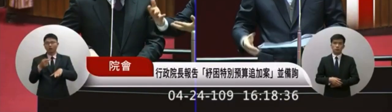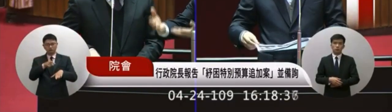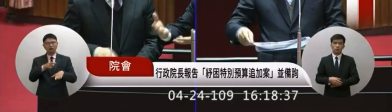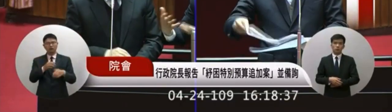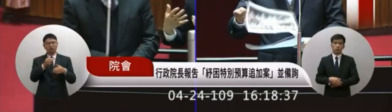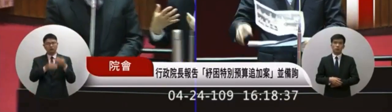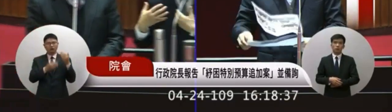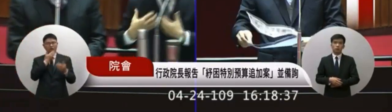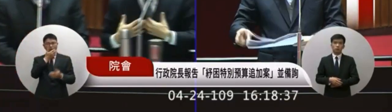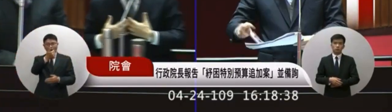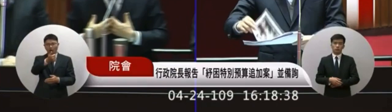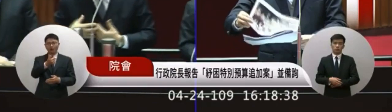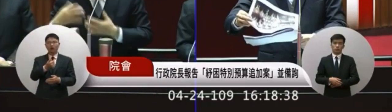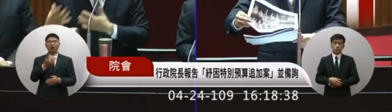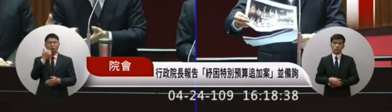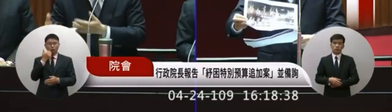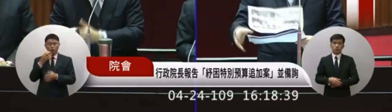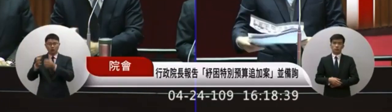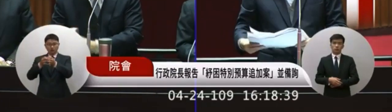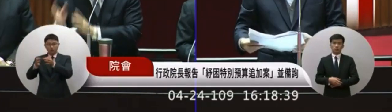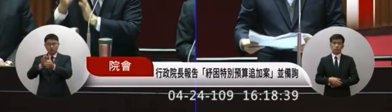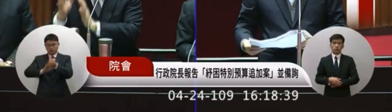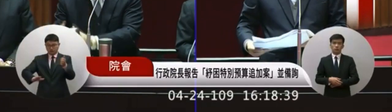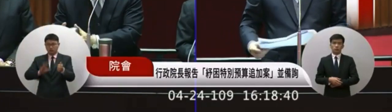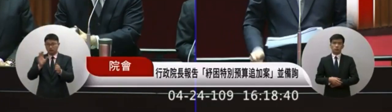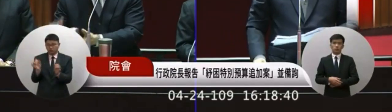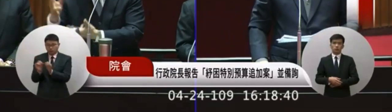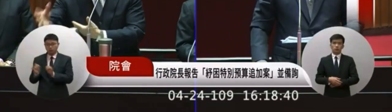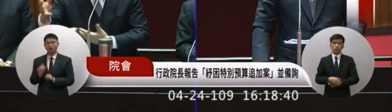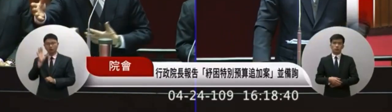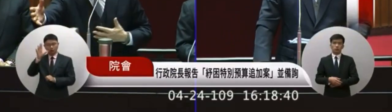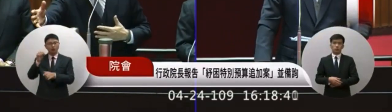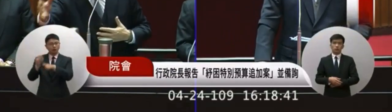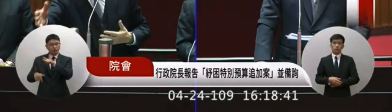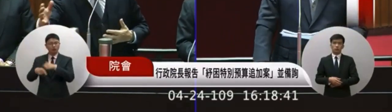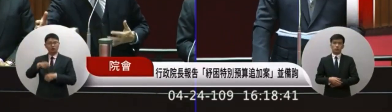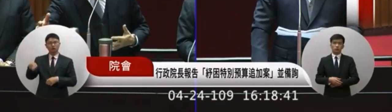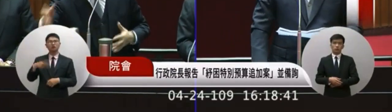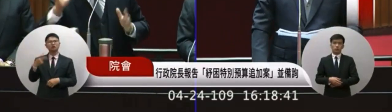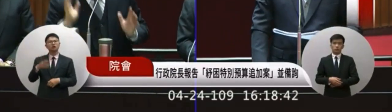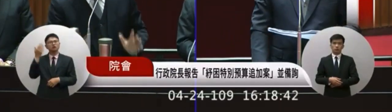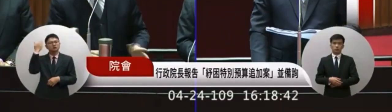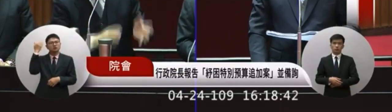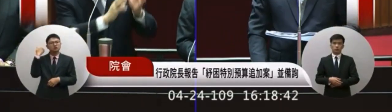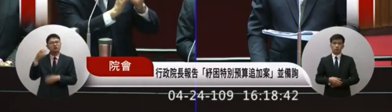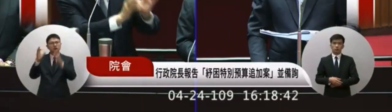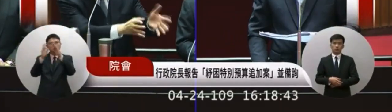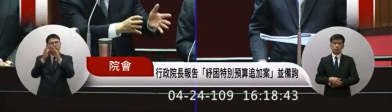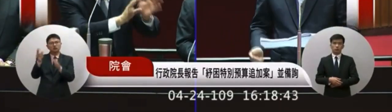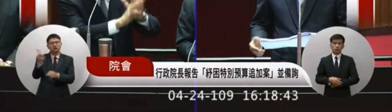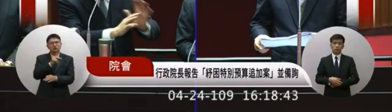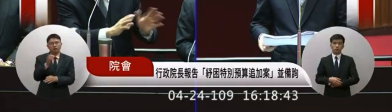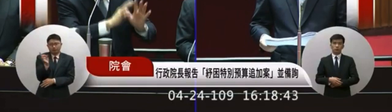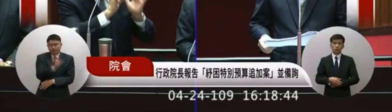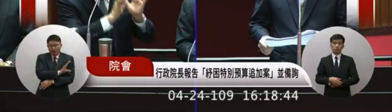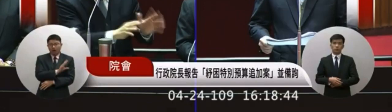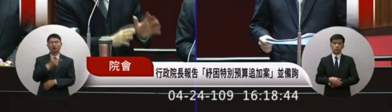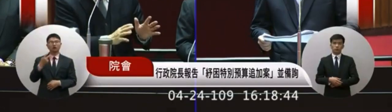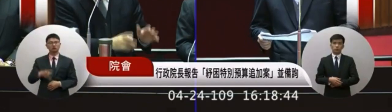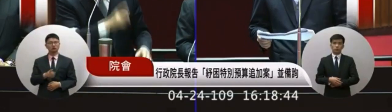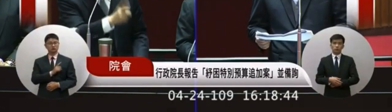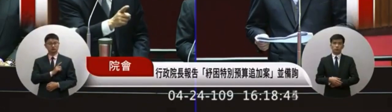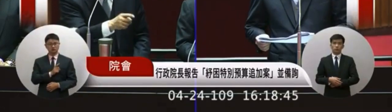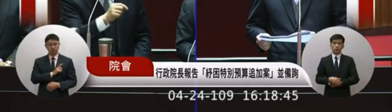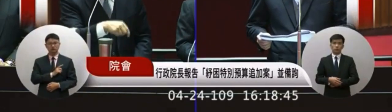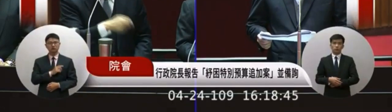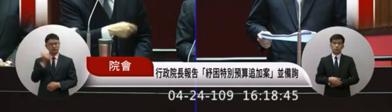种受冲击的产业，尤其是平常如果他没有往来，或者他平常没